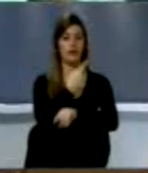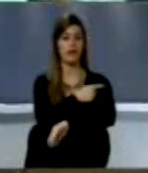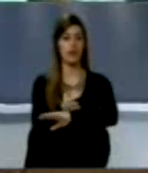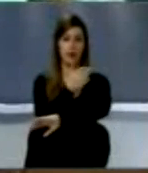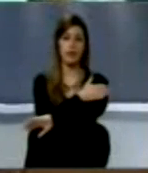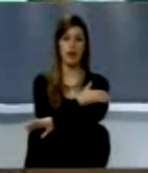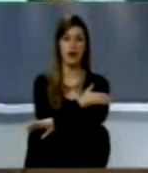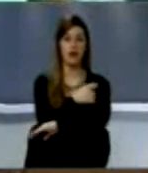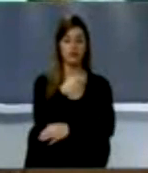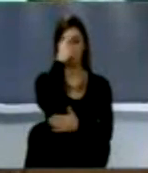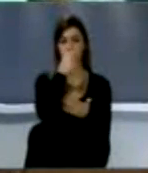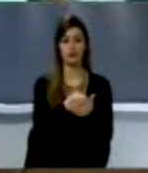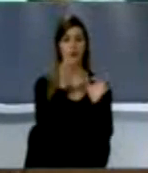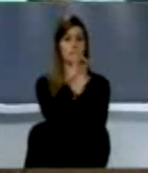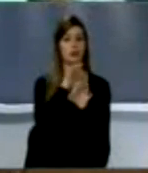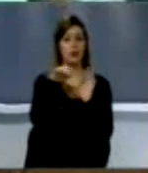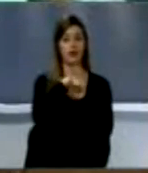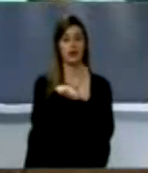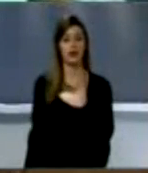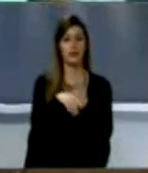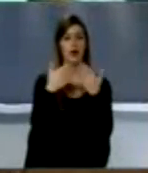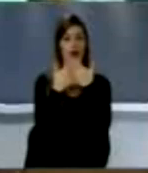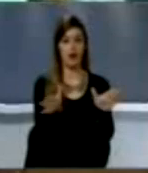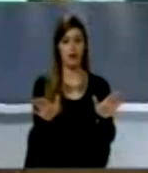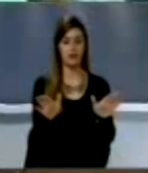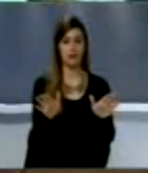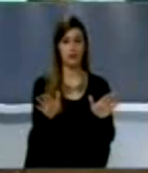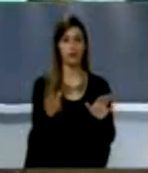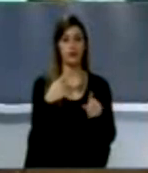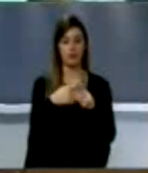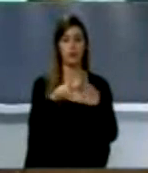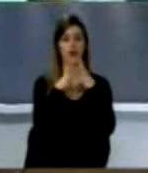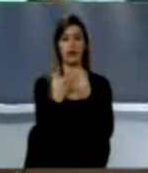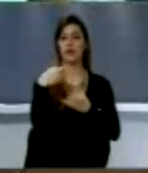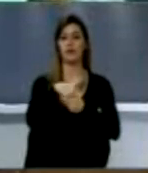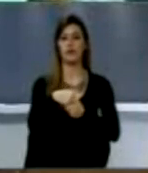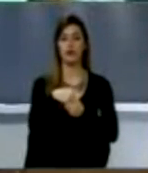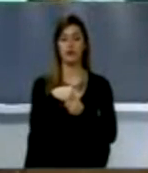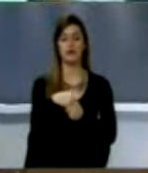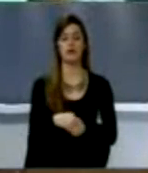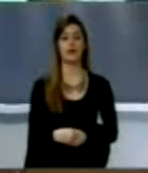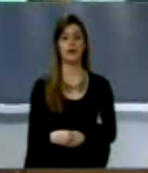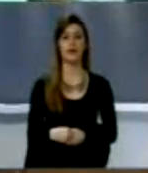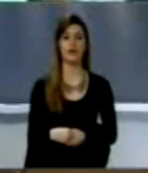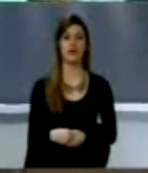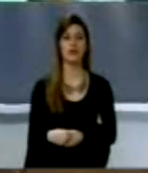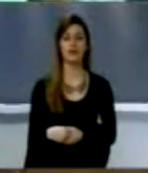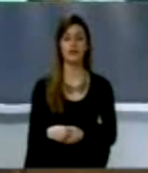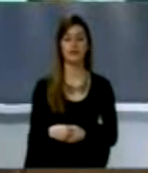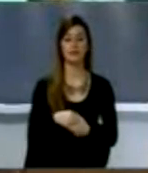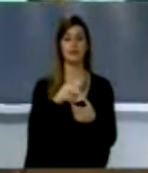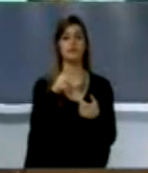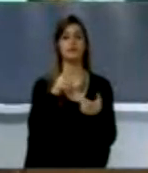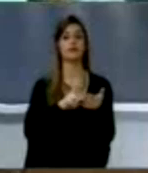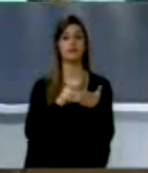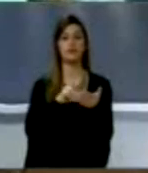duke shkelur me 2 këmbë si principin e transparencës ashtu edhe të gjithë përfshirjes. Do të vëreni se në pikën 3 të